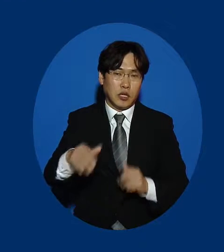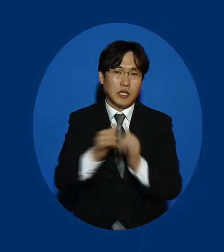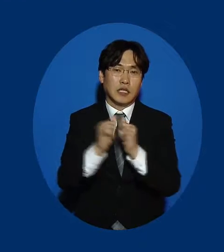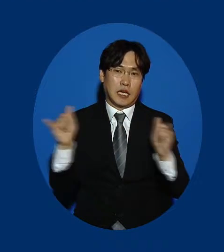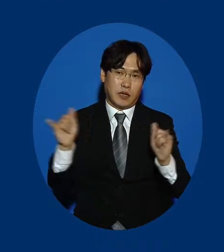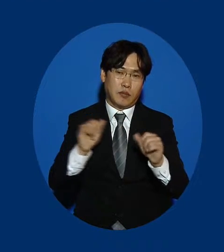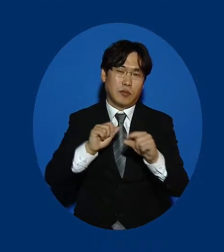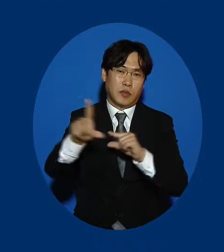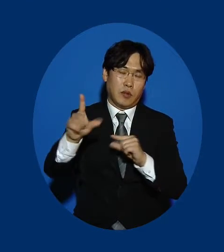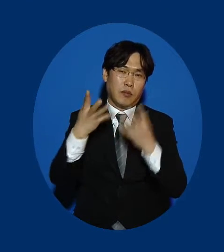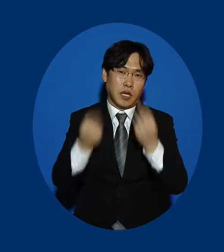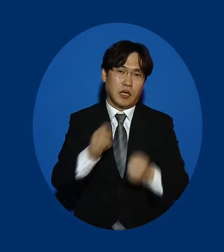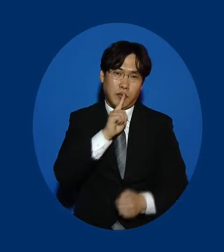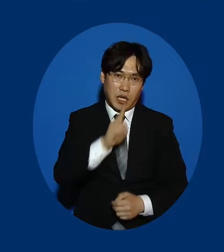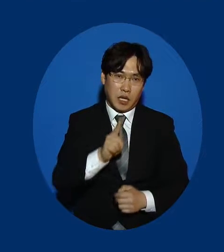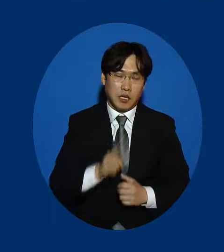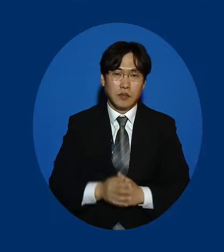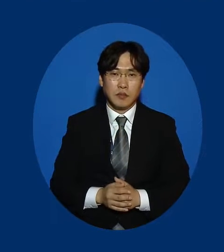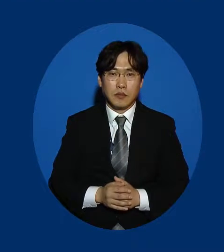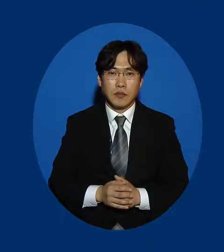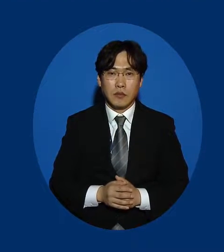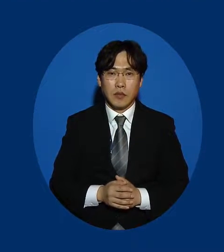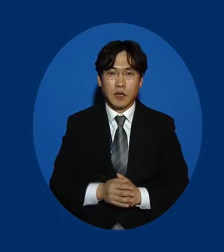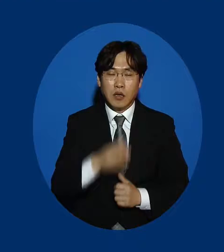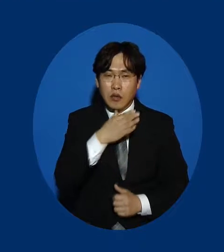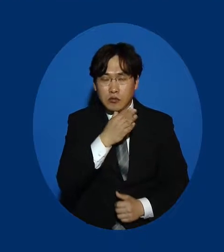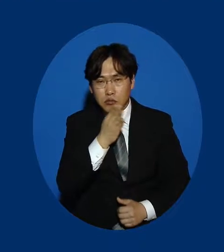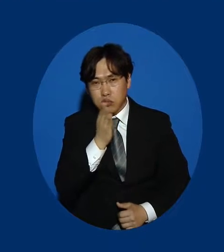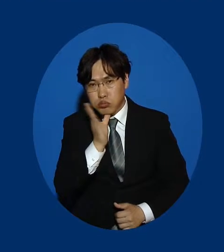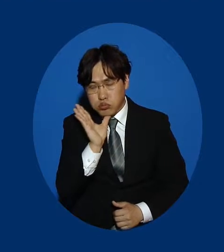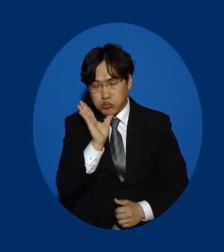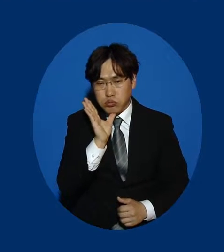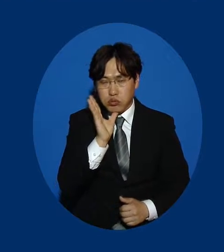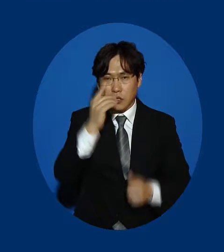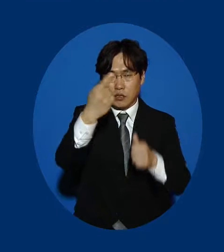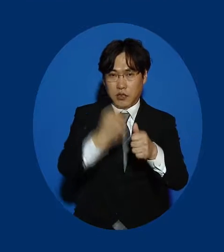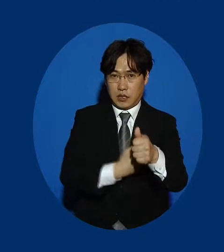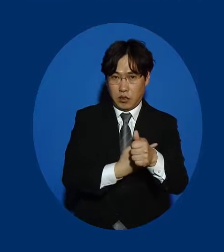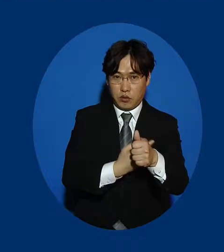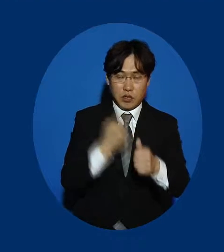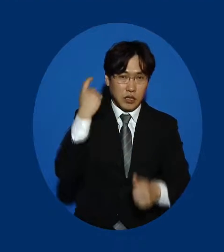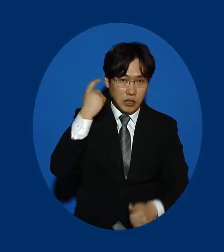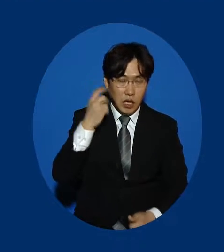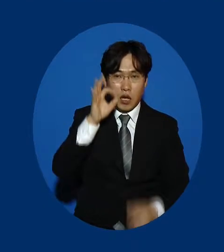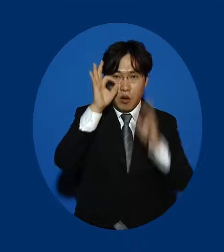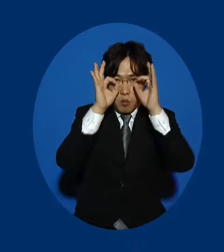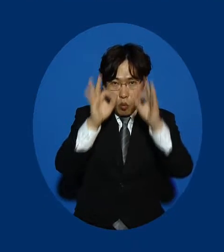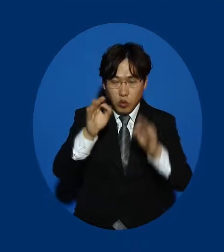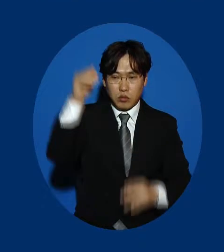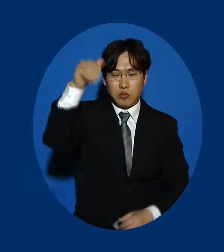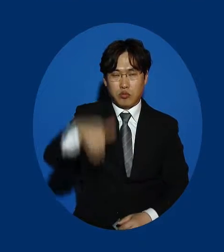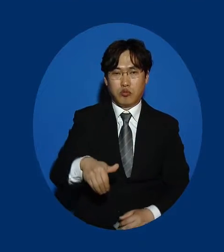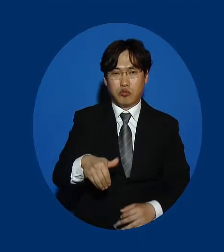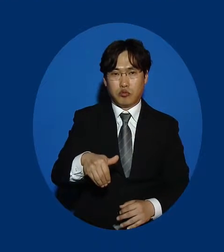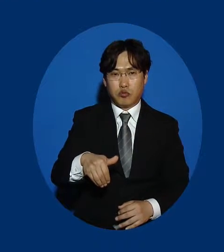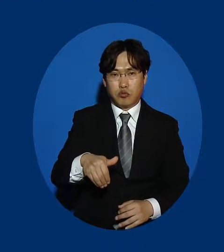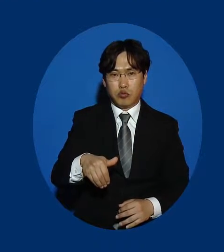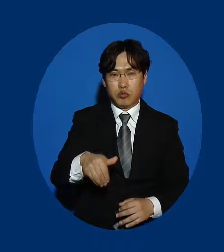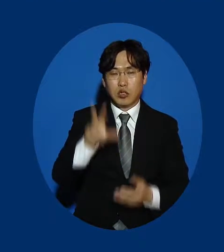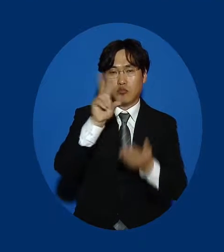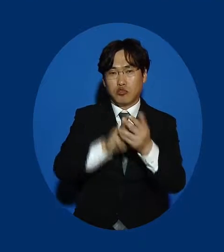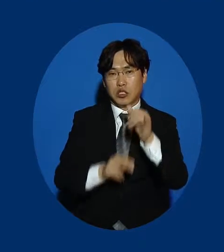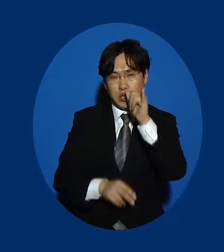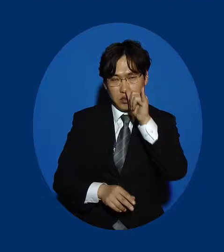있습니다. 그처럼 이 노화에 의한 난청인들의 문제는 좀 심각한 것 같습니다. 그